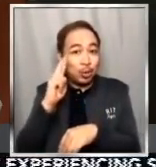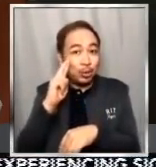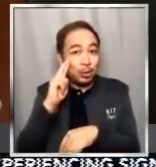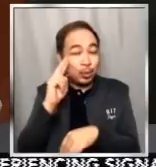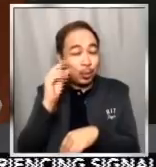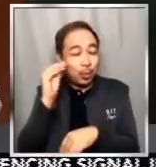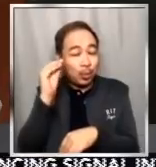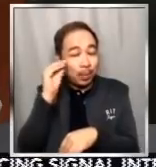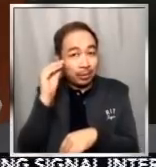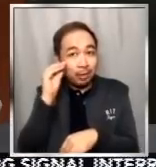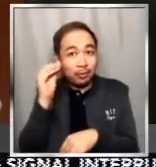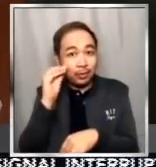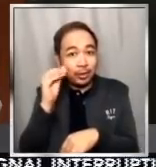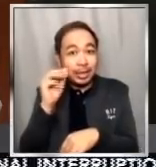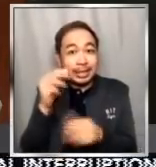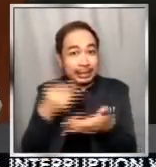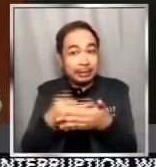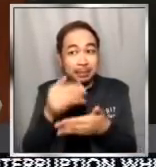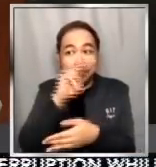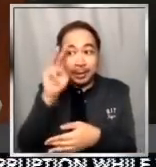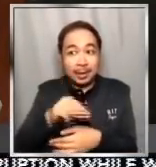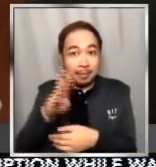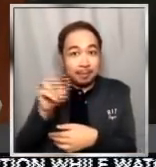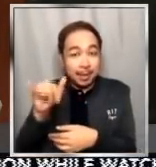Just to show that I am here.